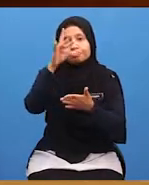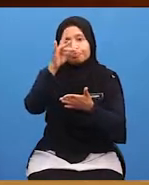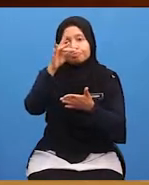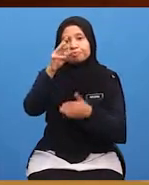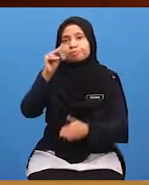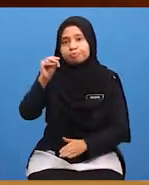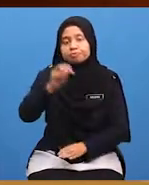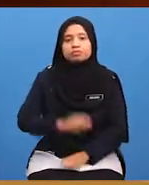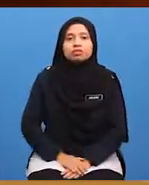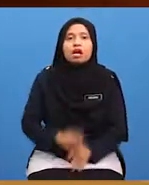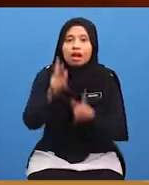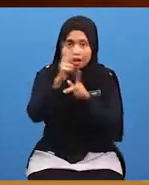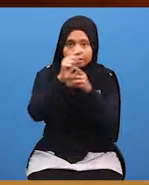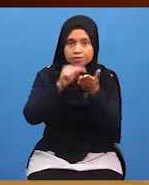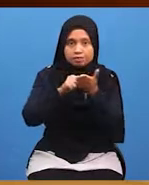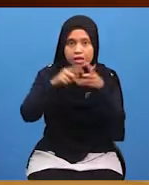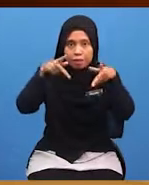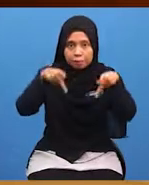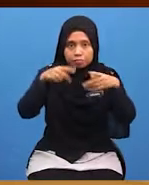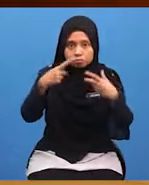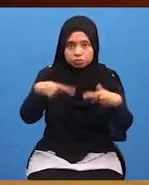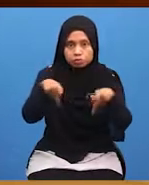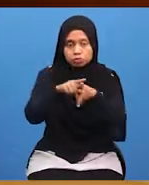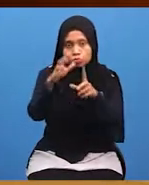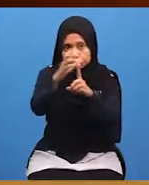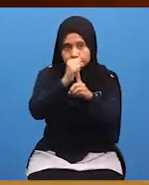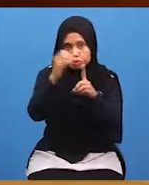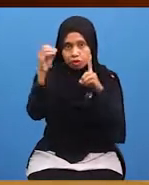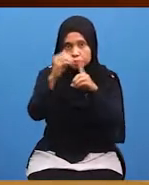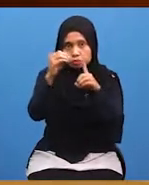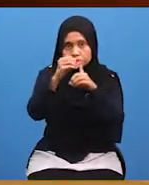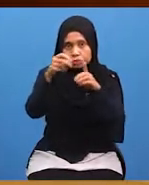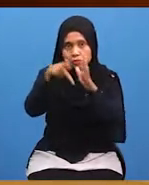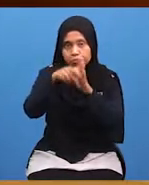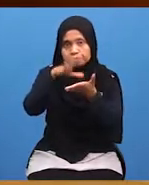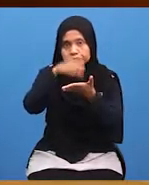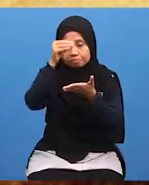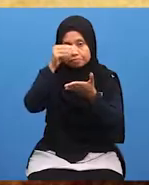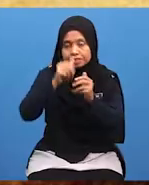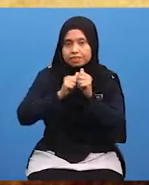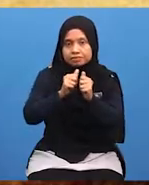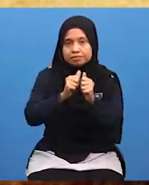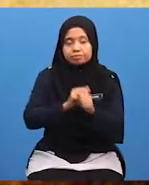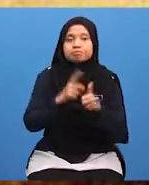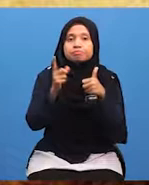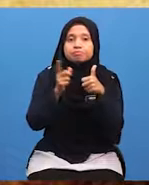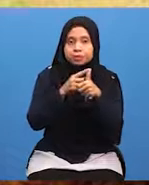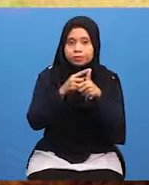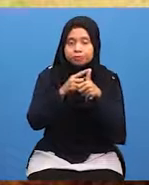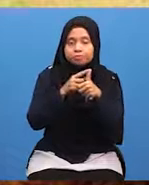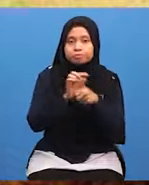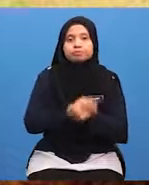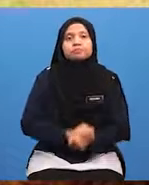Dalam tajuk kali ini, pelajar perlu mencapai objektif pembelajaran seperti berikut, iaitu